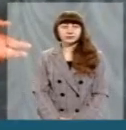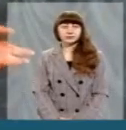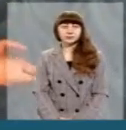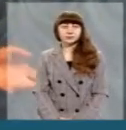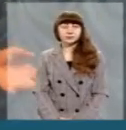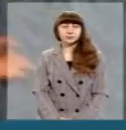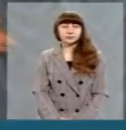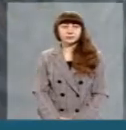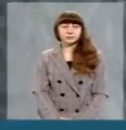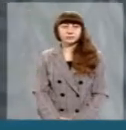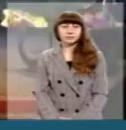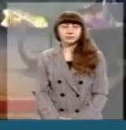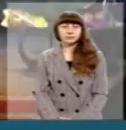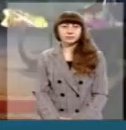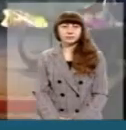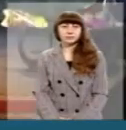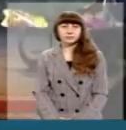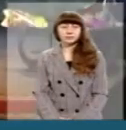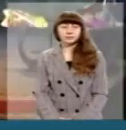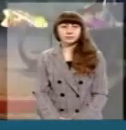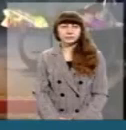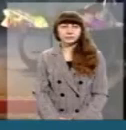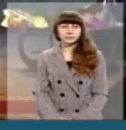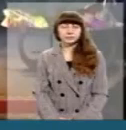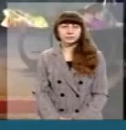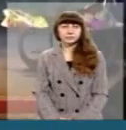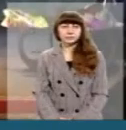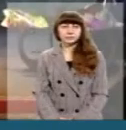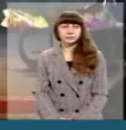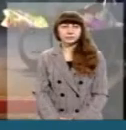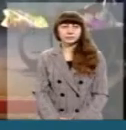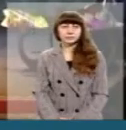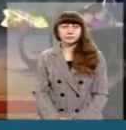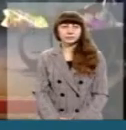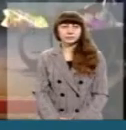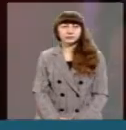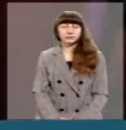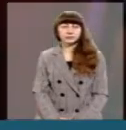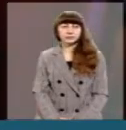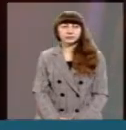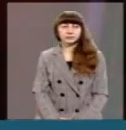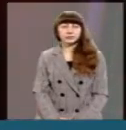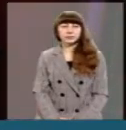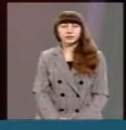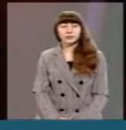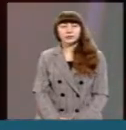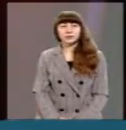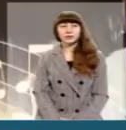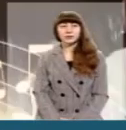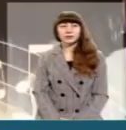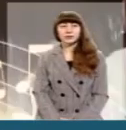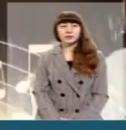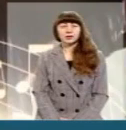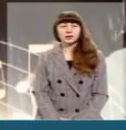Композитордың әндері кең байтақ Қазақстанды шарлап жүр. Туған жер, отан, махаббат, достық тақырыбындағы туындылары көрерменнің өзіндік өрнегімен баурап